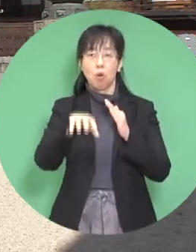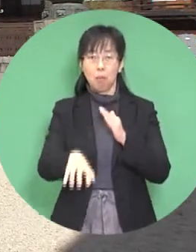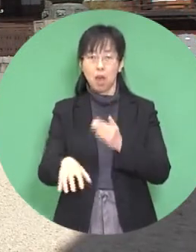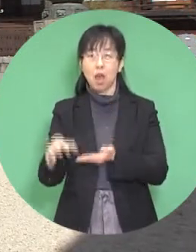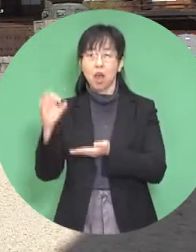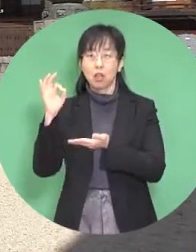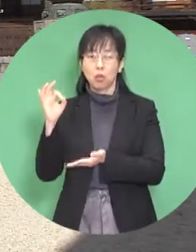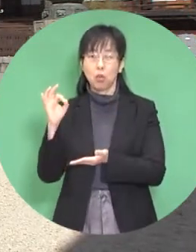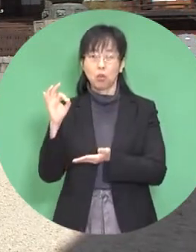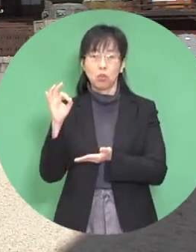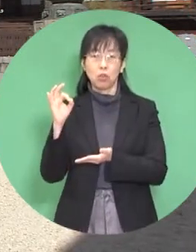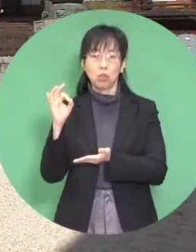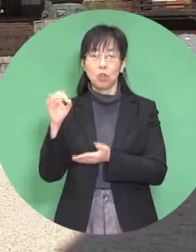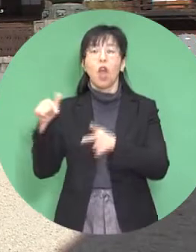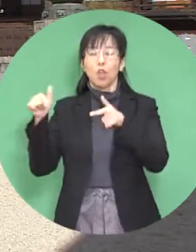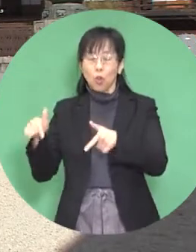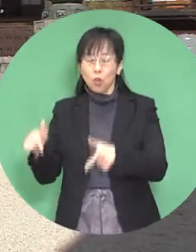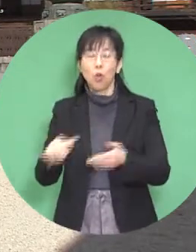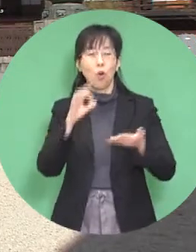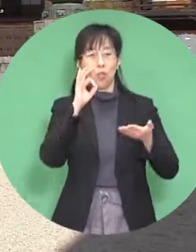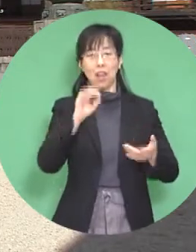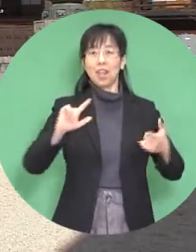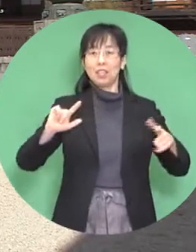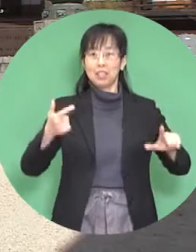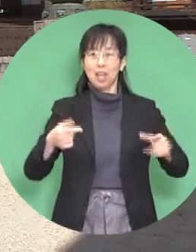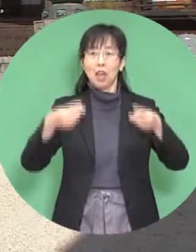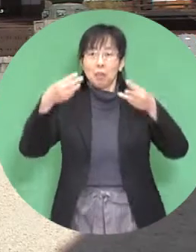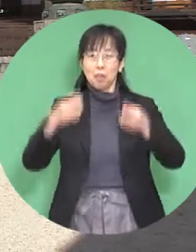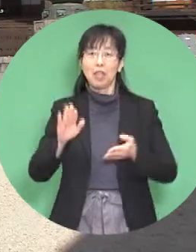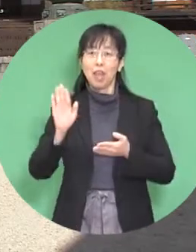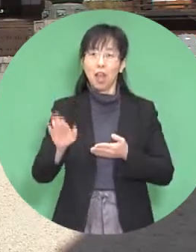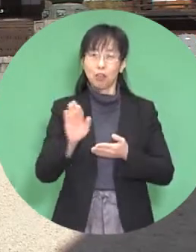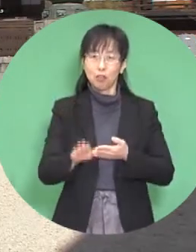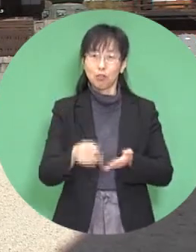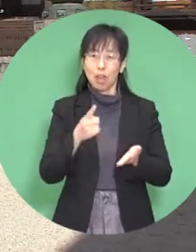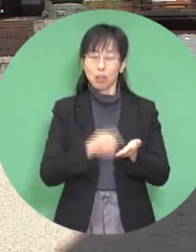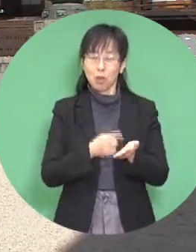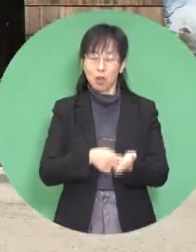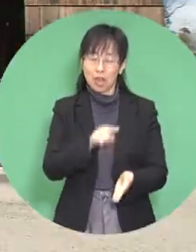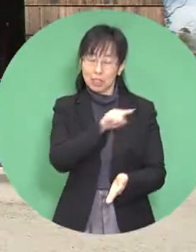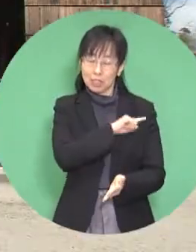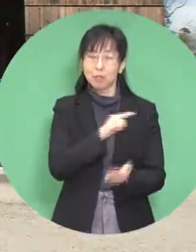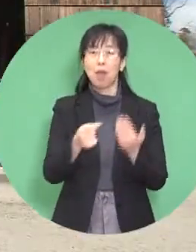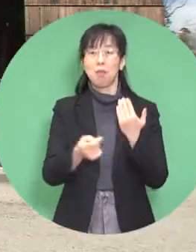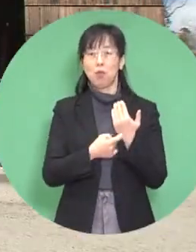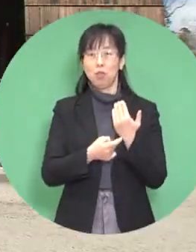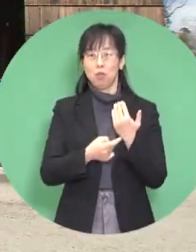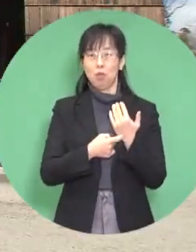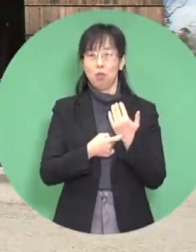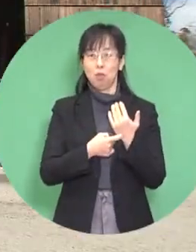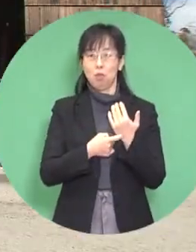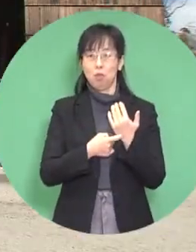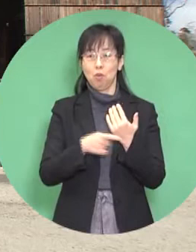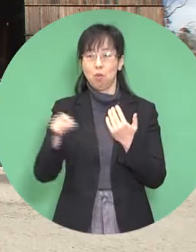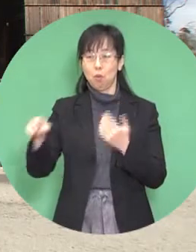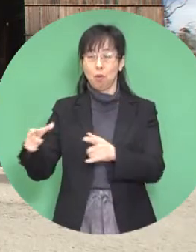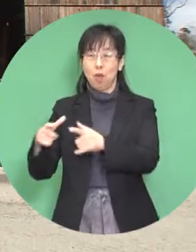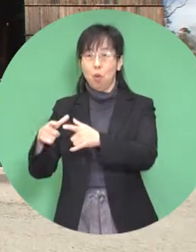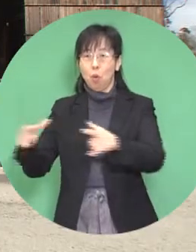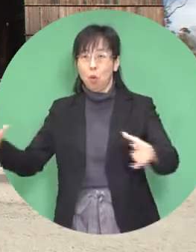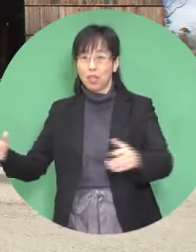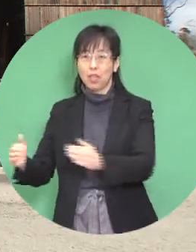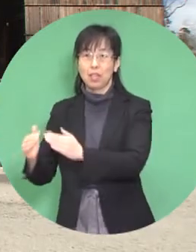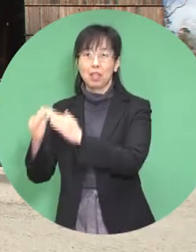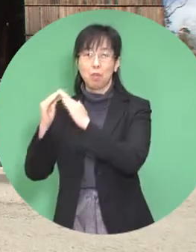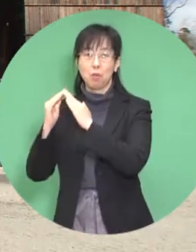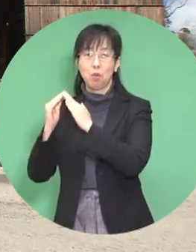てこの三重県にあるということがまず評価の第一番のポイントだったかと思います。御影堂は大変大きな建物ですので